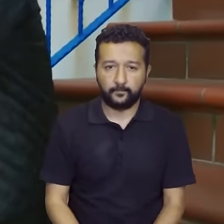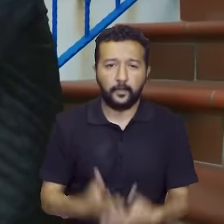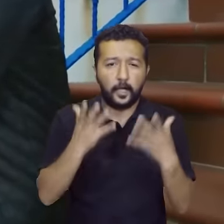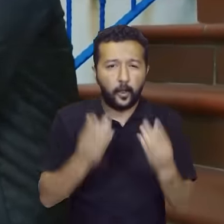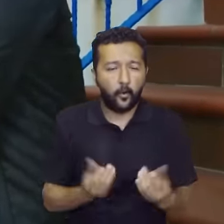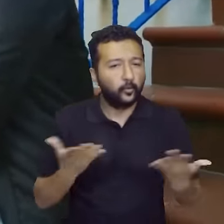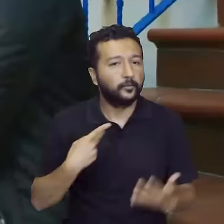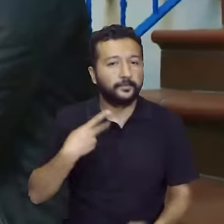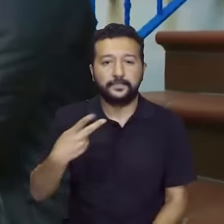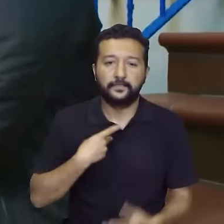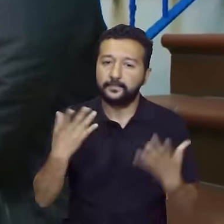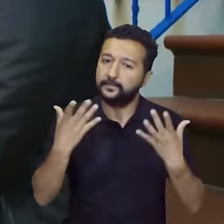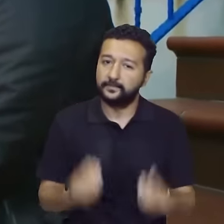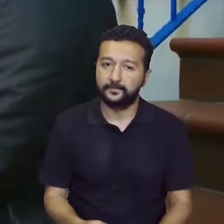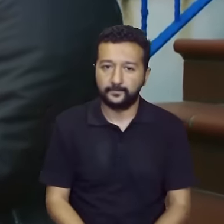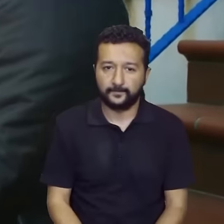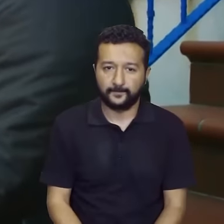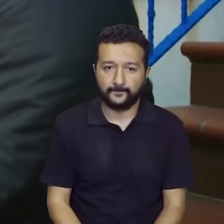Ne olduk biz?